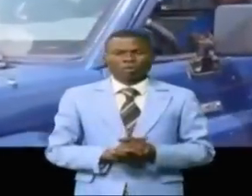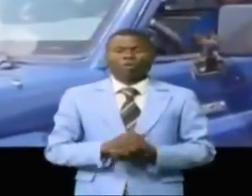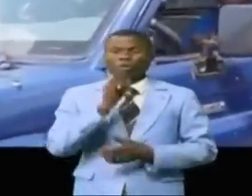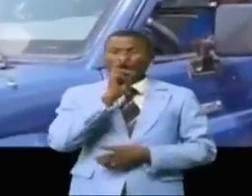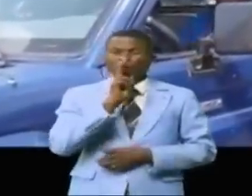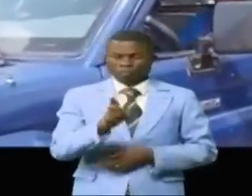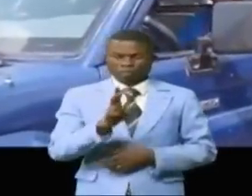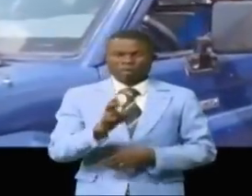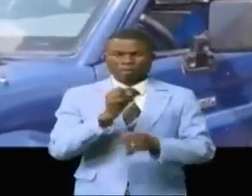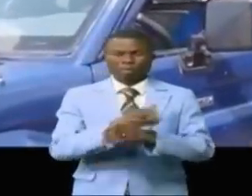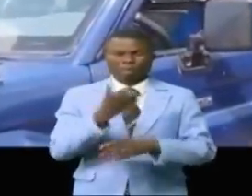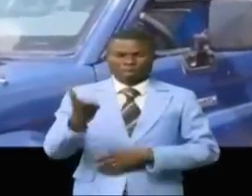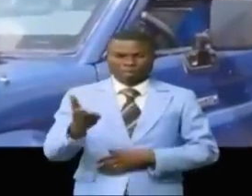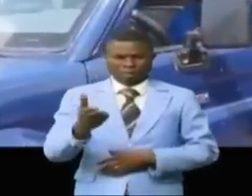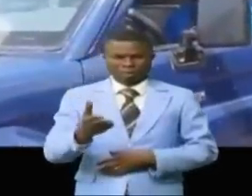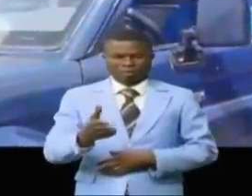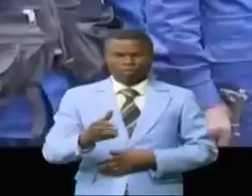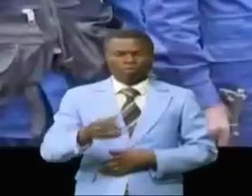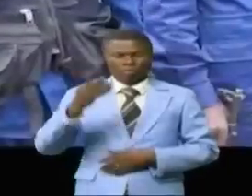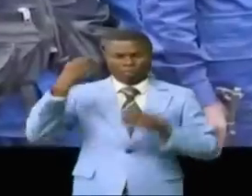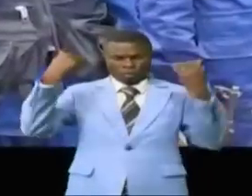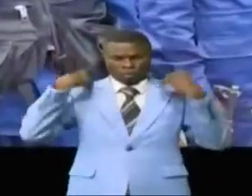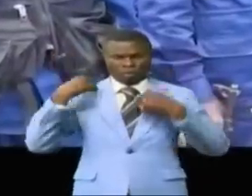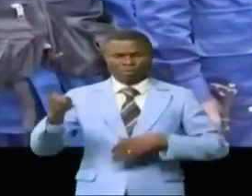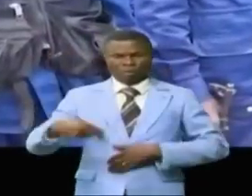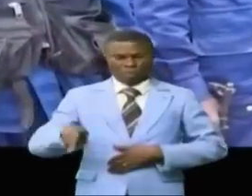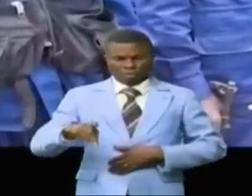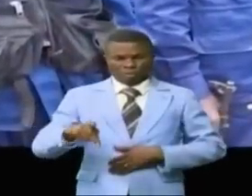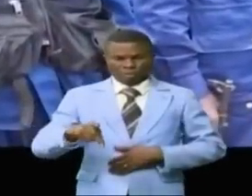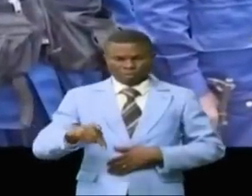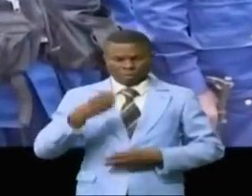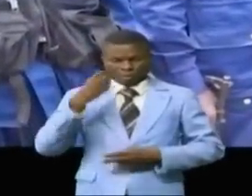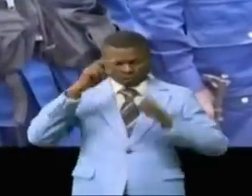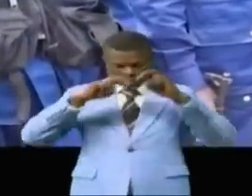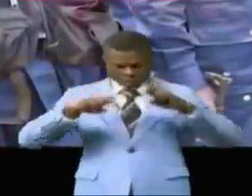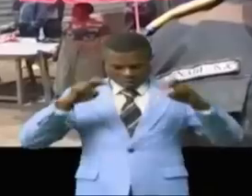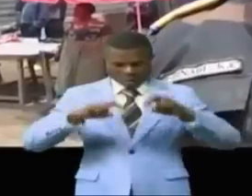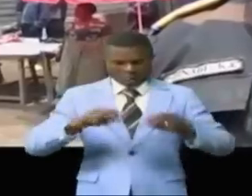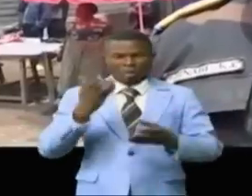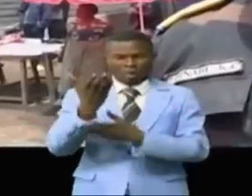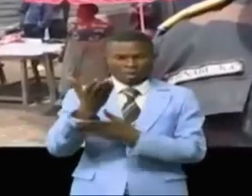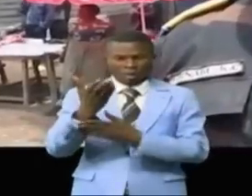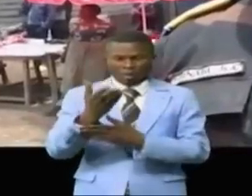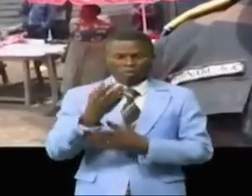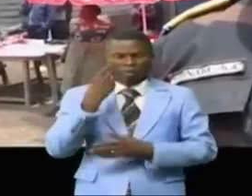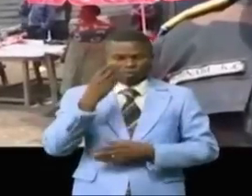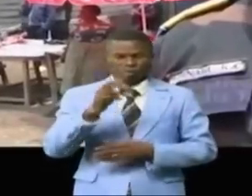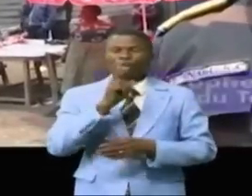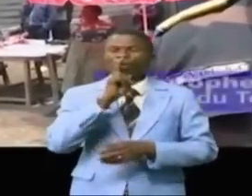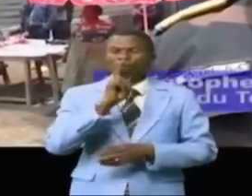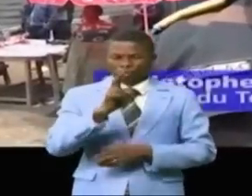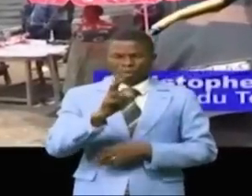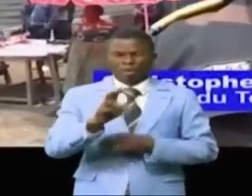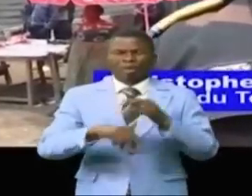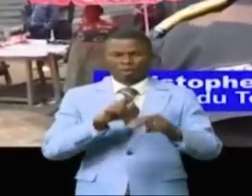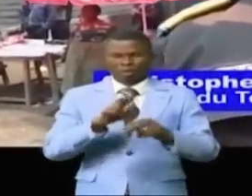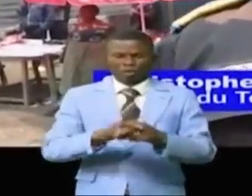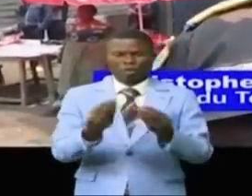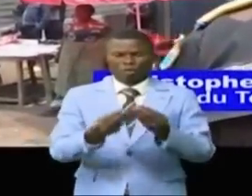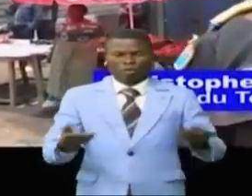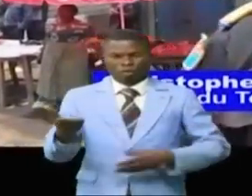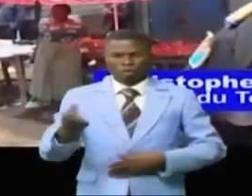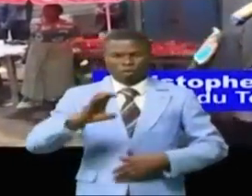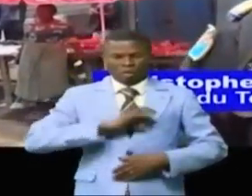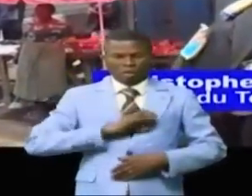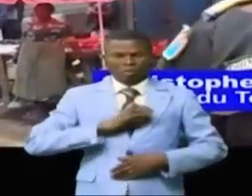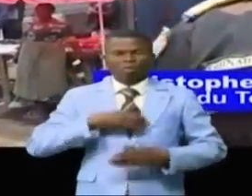faites, son excellence monsieur le gouverneur a examiné minutieusement la demande de la population. Et voilà les résultats. Il y a la